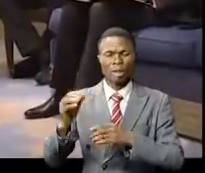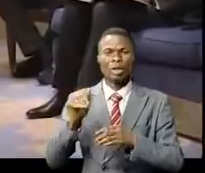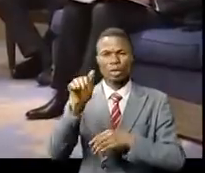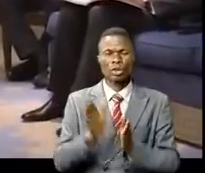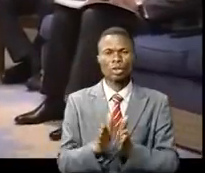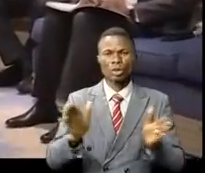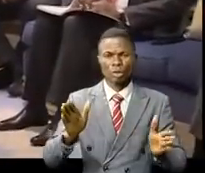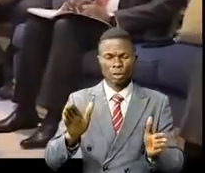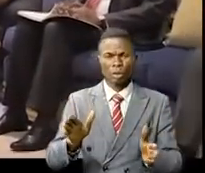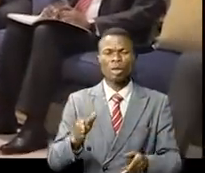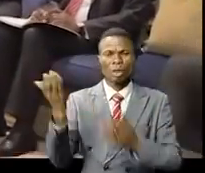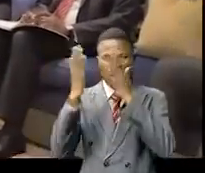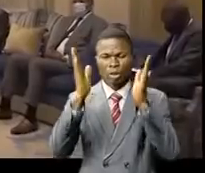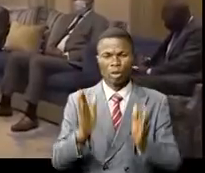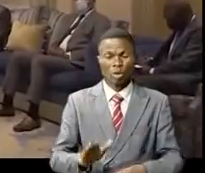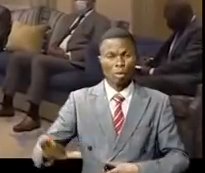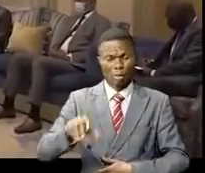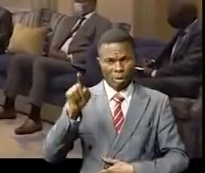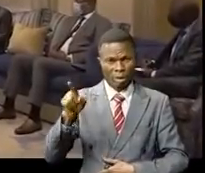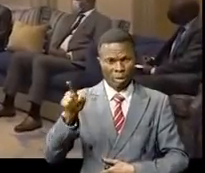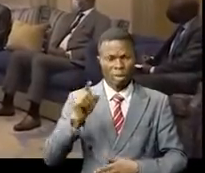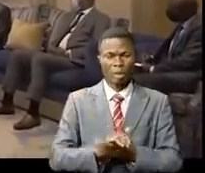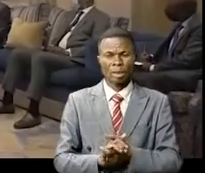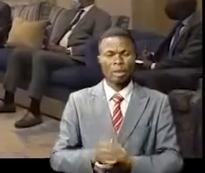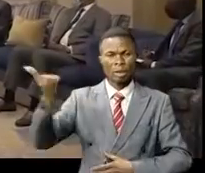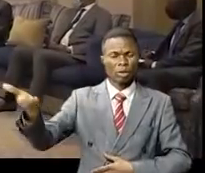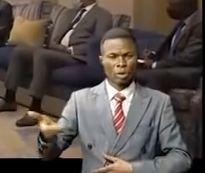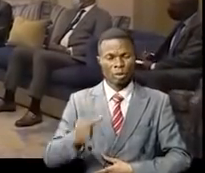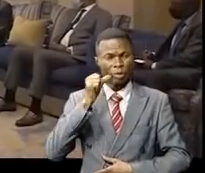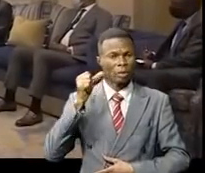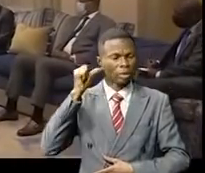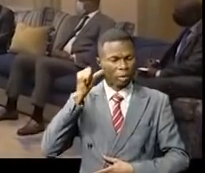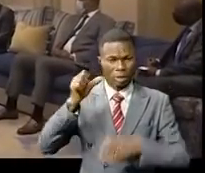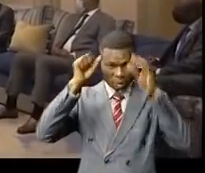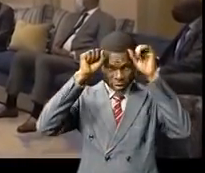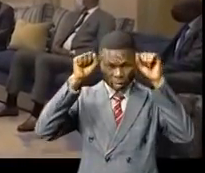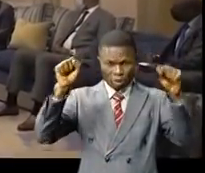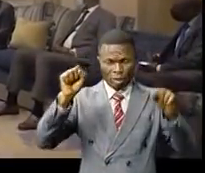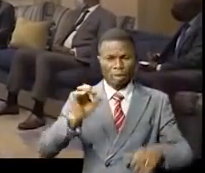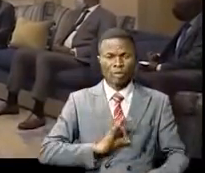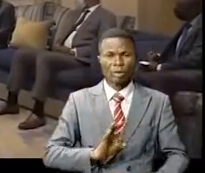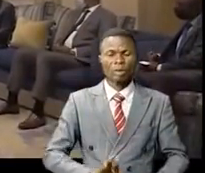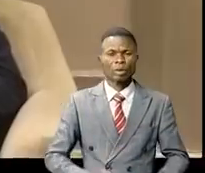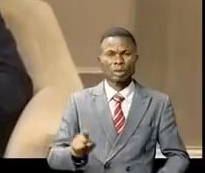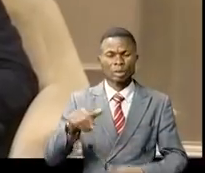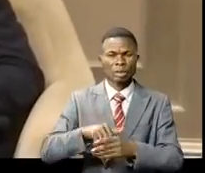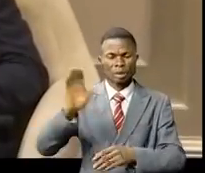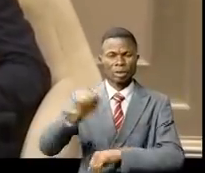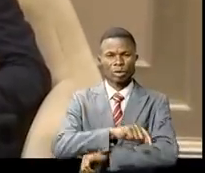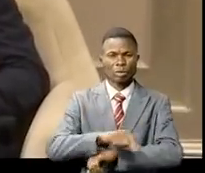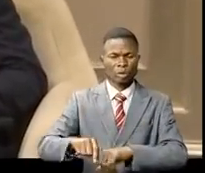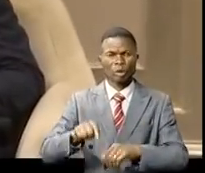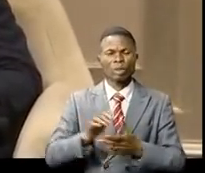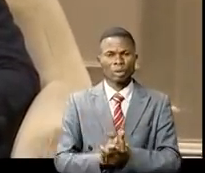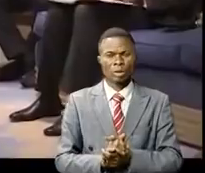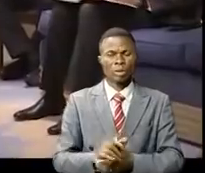général de la chambre du commerce d'abou dhabi à l'issue de l'audience lui accordée par le président de la république félix en comme ceux qui disent ils ont beau